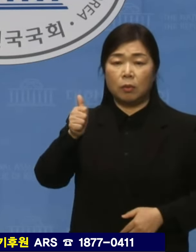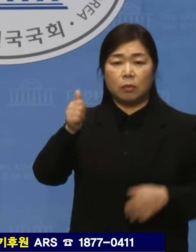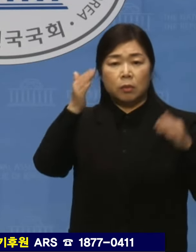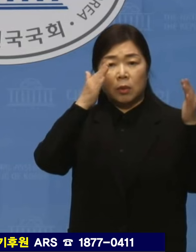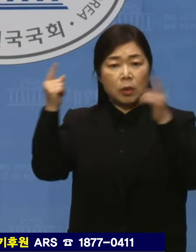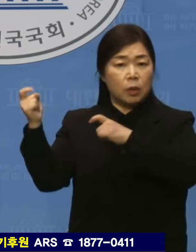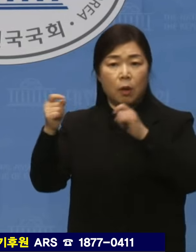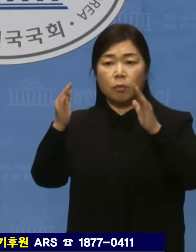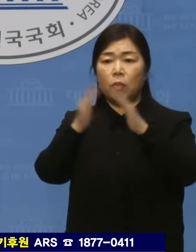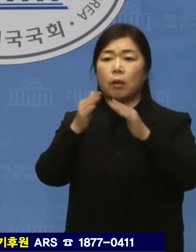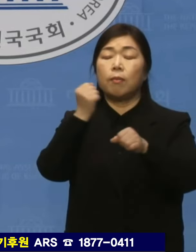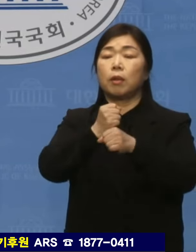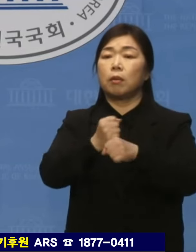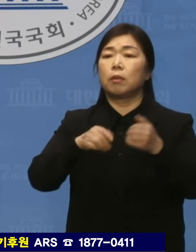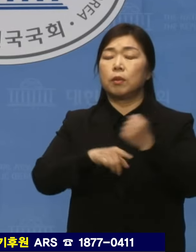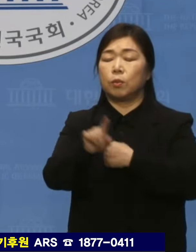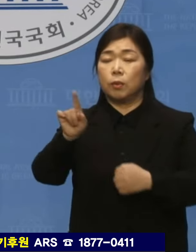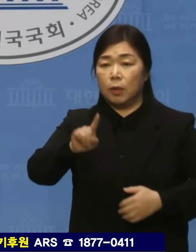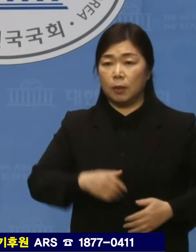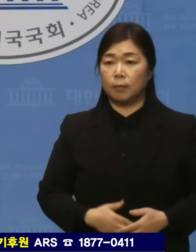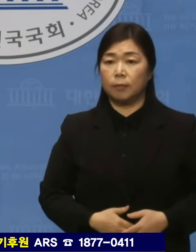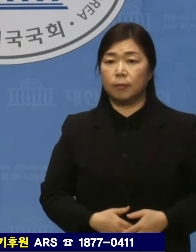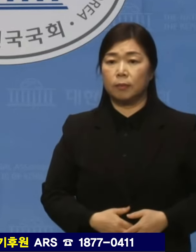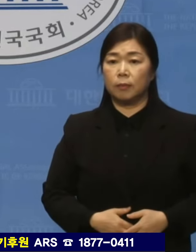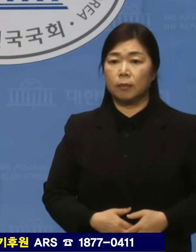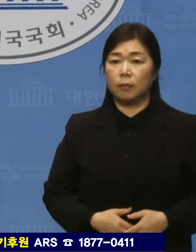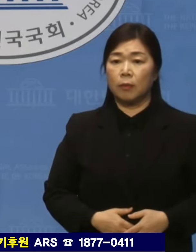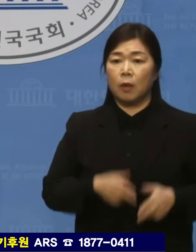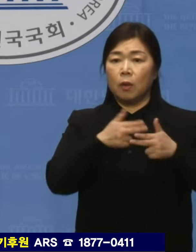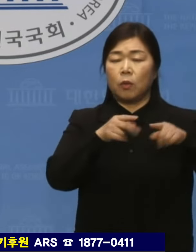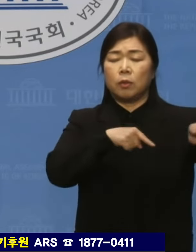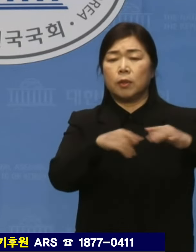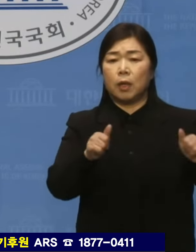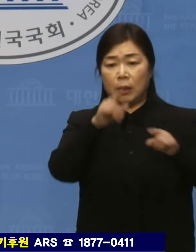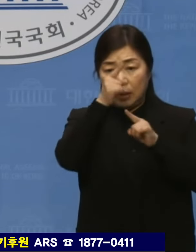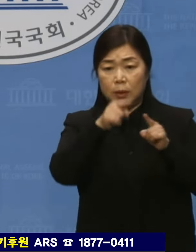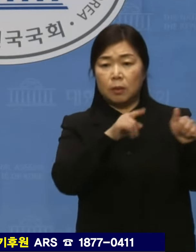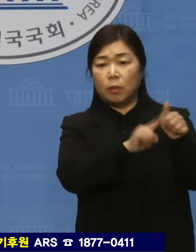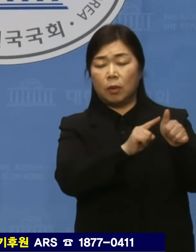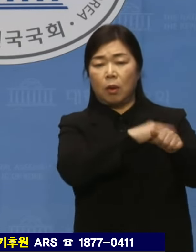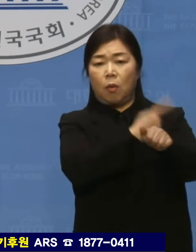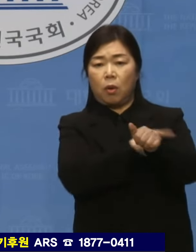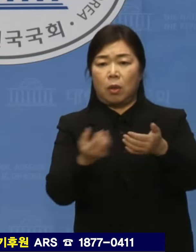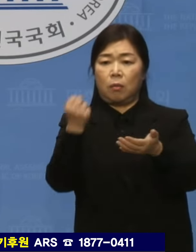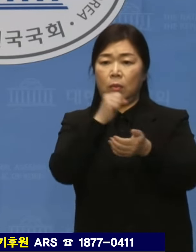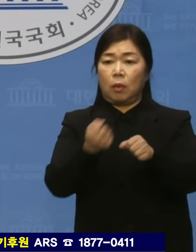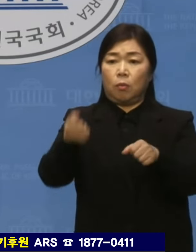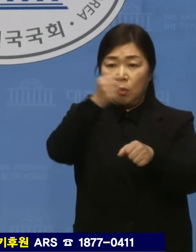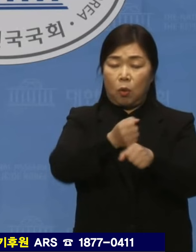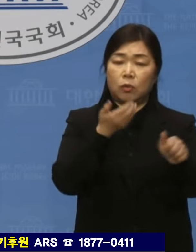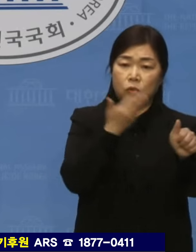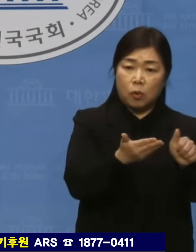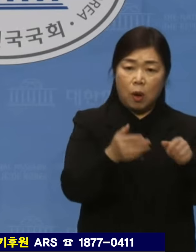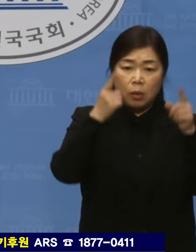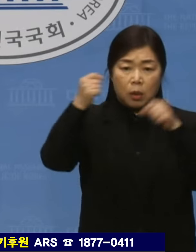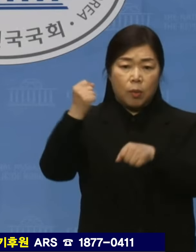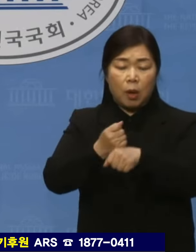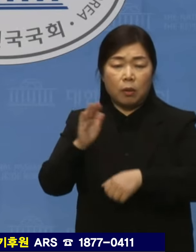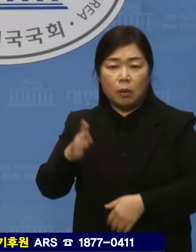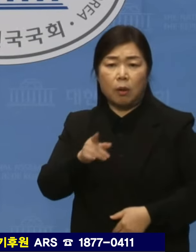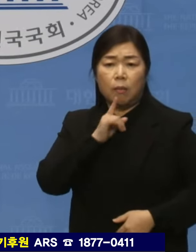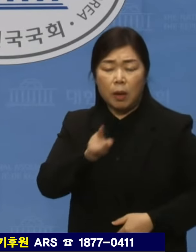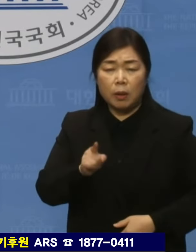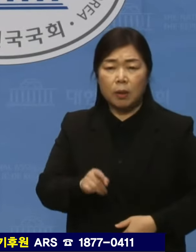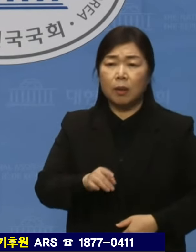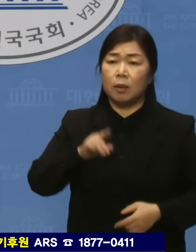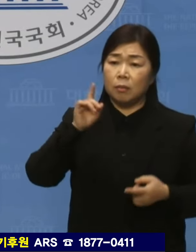독재의 피해자이자 심판자였던 우리 국민께서 독재자 이승만 전 대통령을 복권하고 기념해야 한다는 주장이